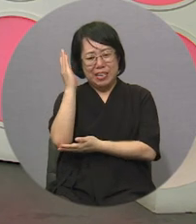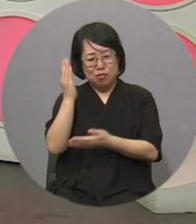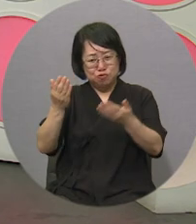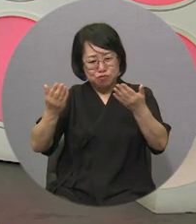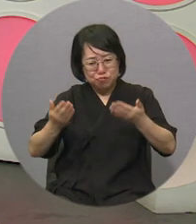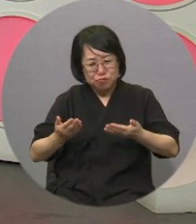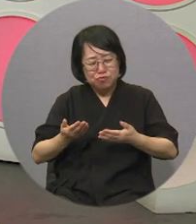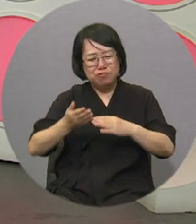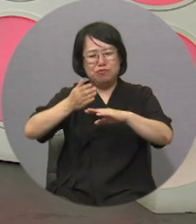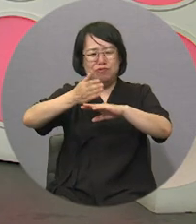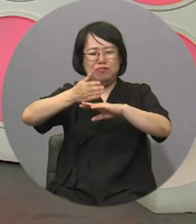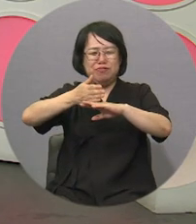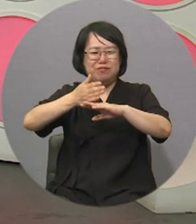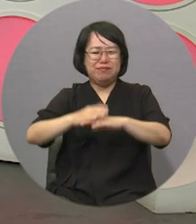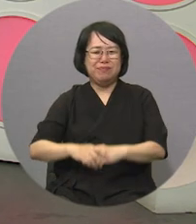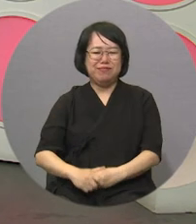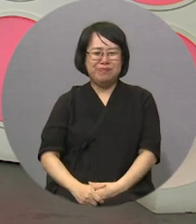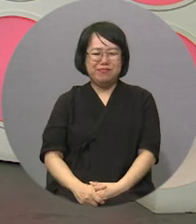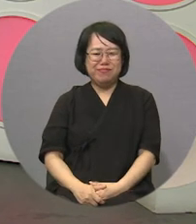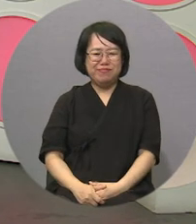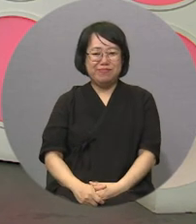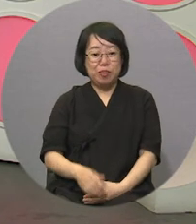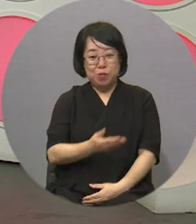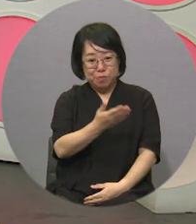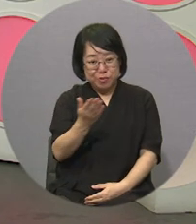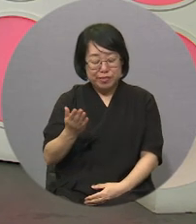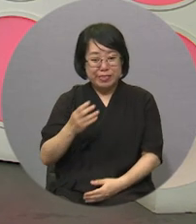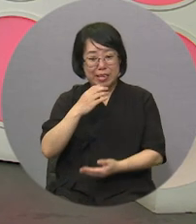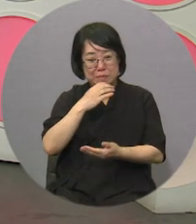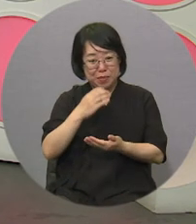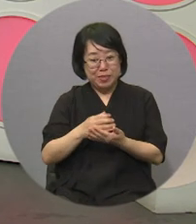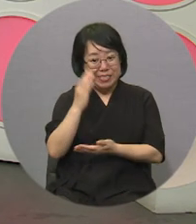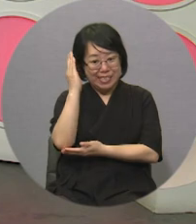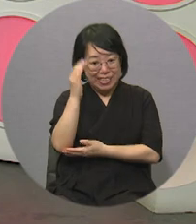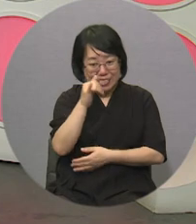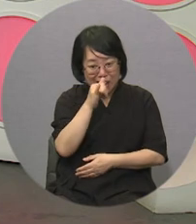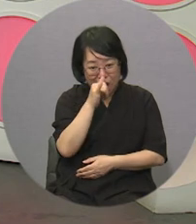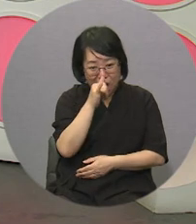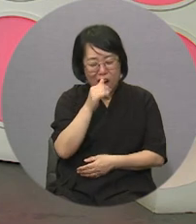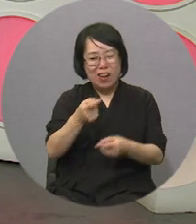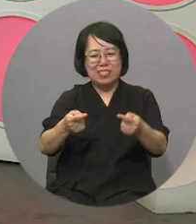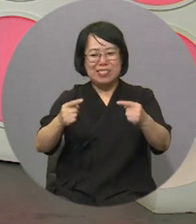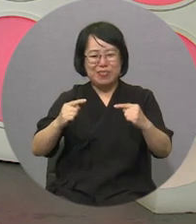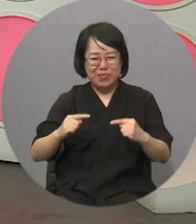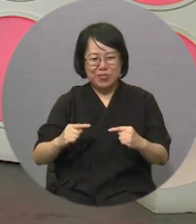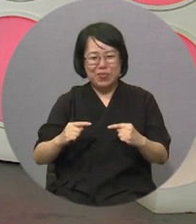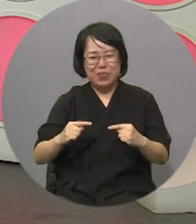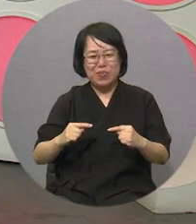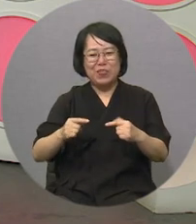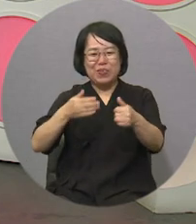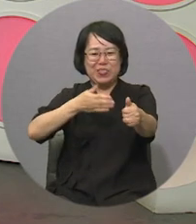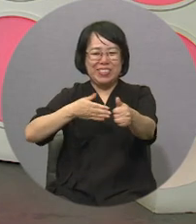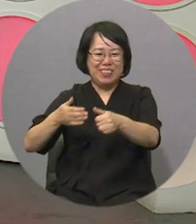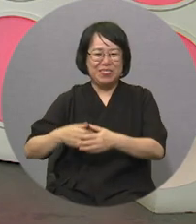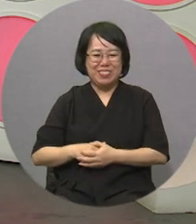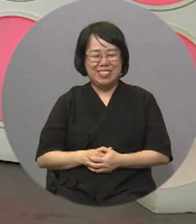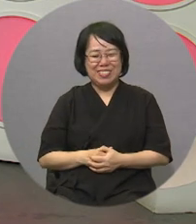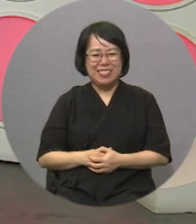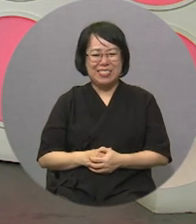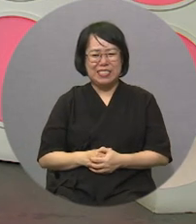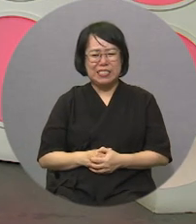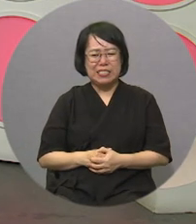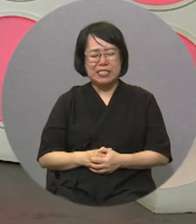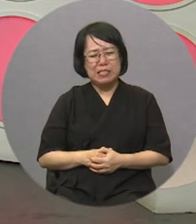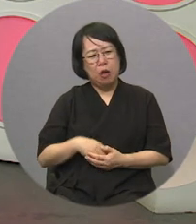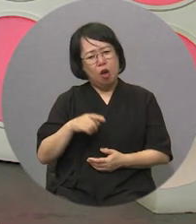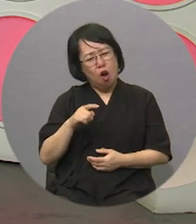또 여러분들 많은 감동사 좋은 감동사 보내 주시기 또 부탁드리겠습니다 하여튼 좀 사연 드릴 듯 넣고